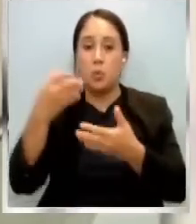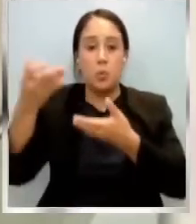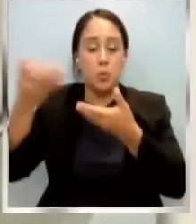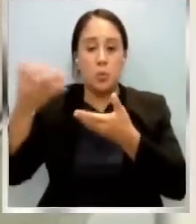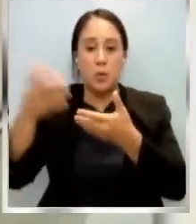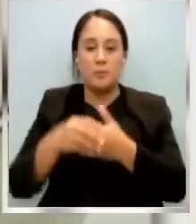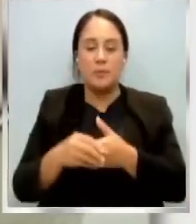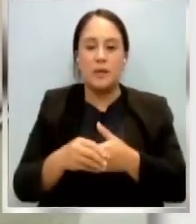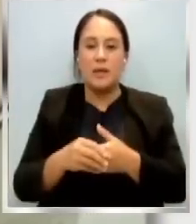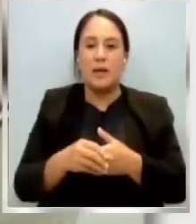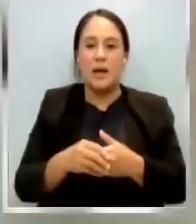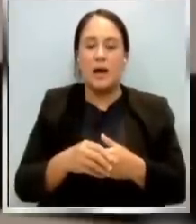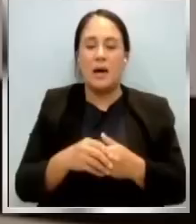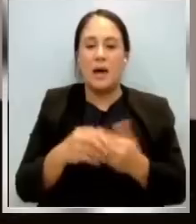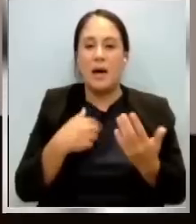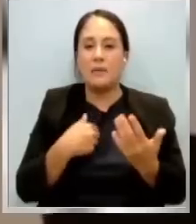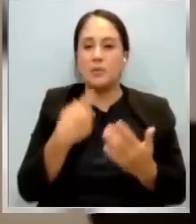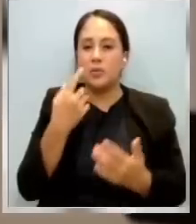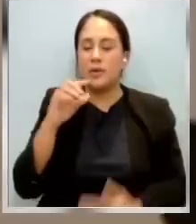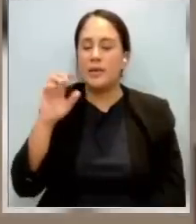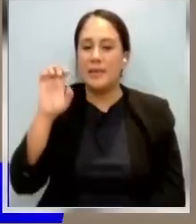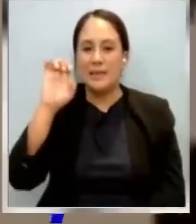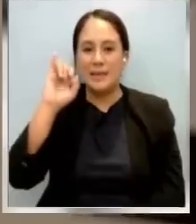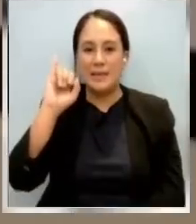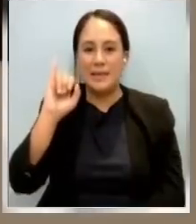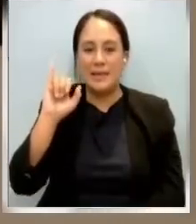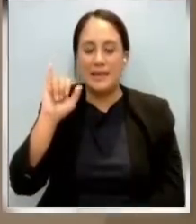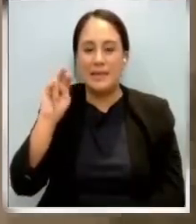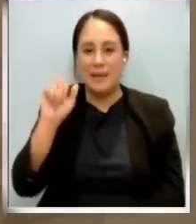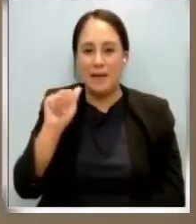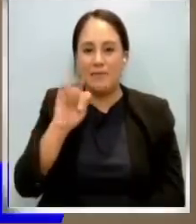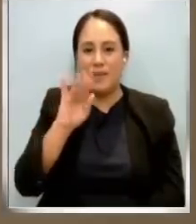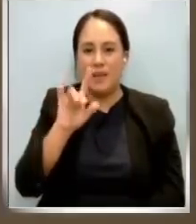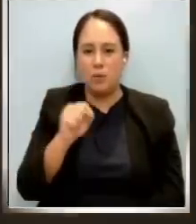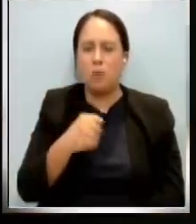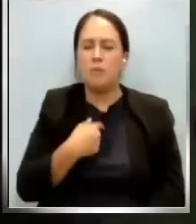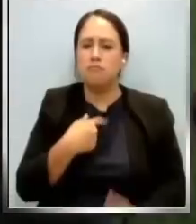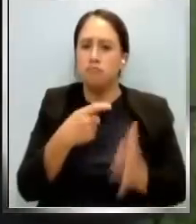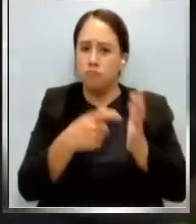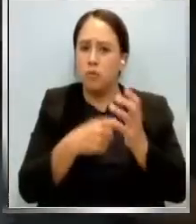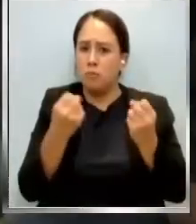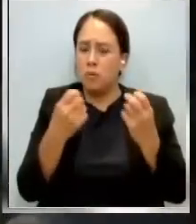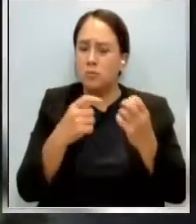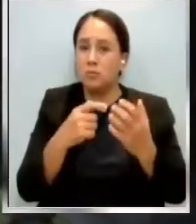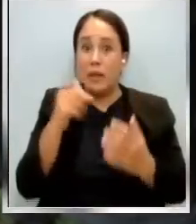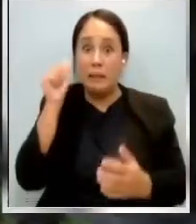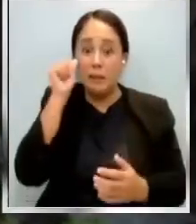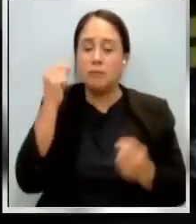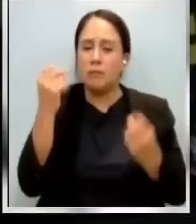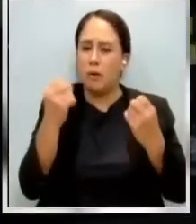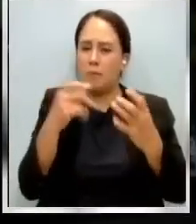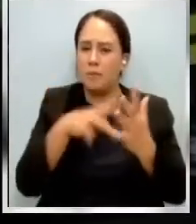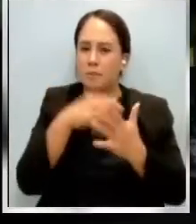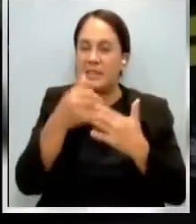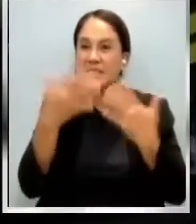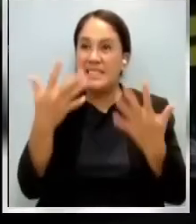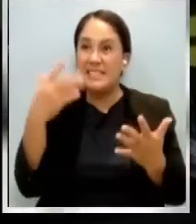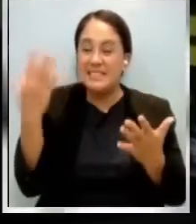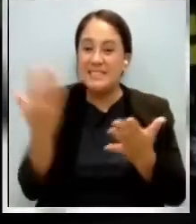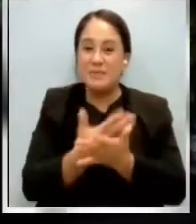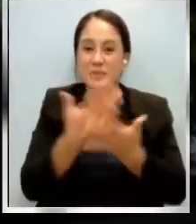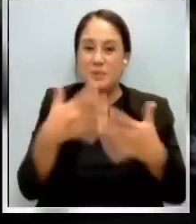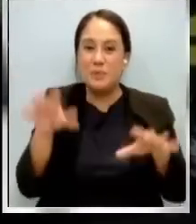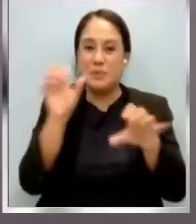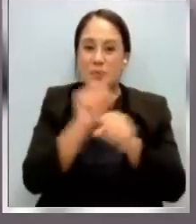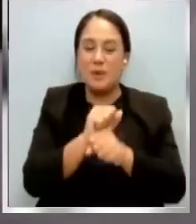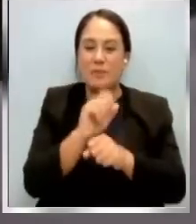Ice star Ina Feleo. In demand at sunod-sunod ang projects ni Alden. Katatapos lang niyang ishoot ang pelikulang 5 Breakups